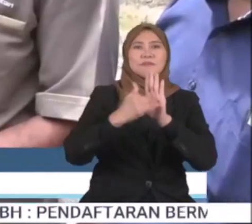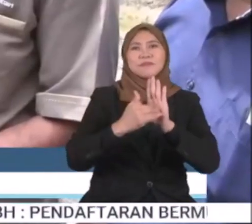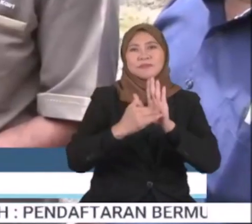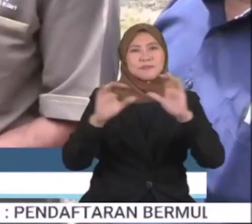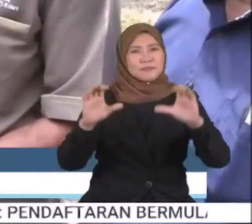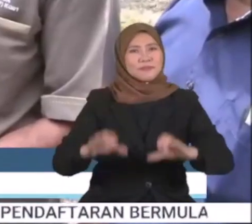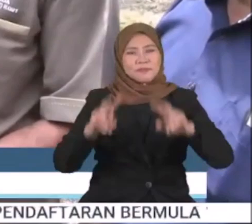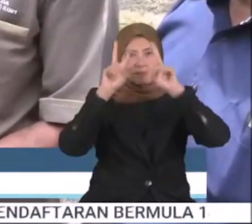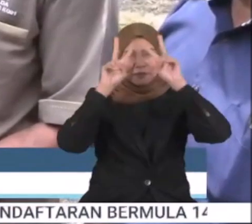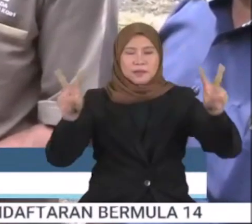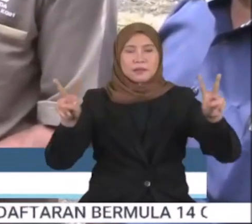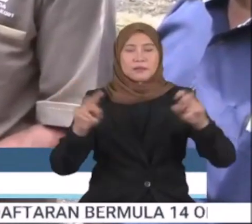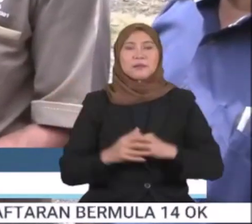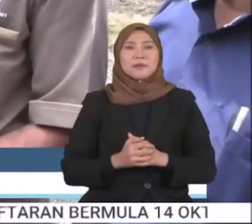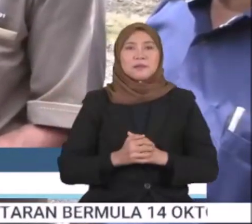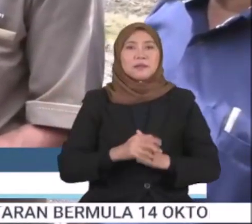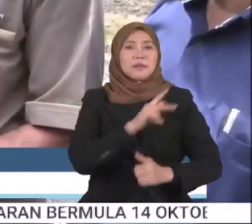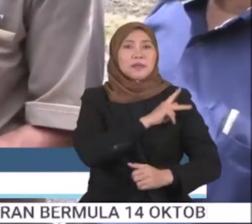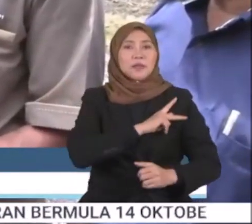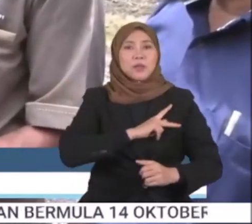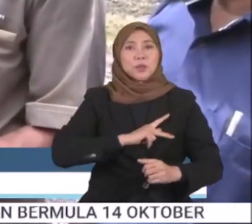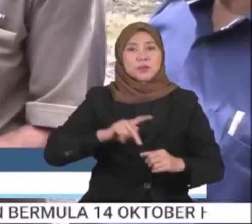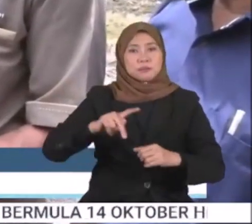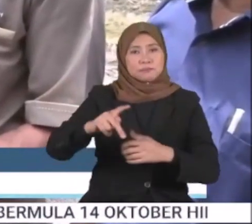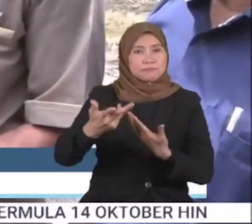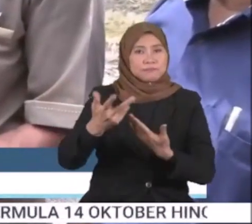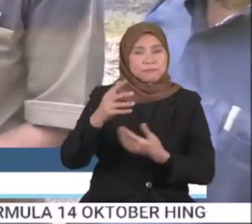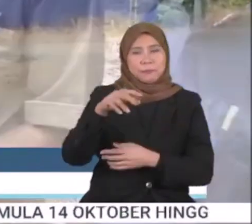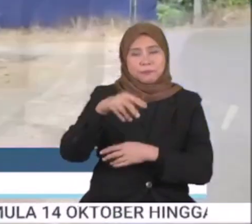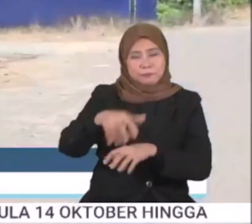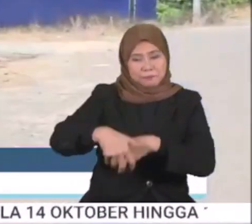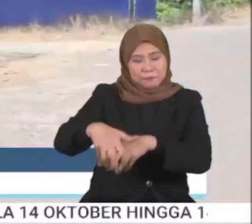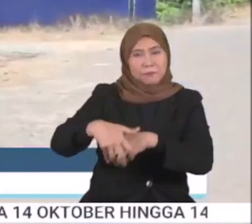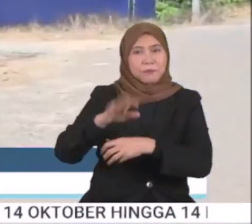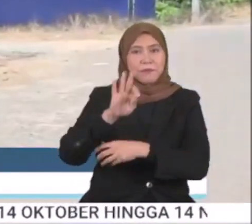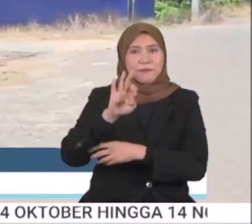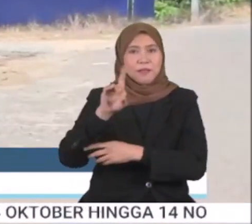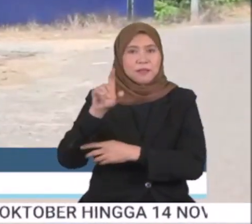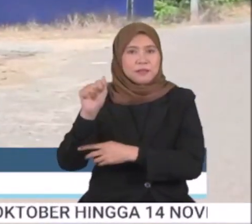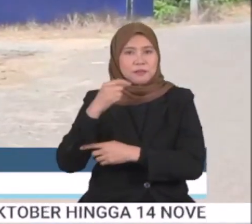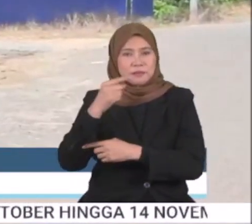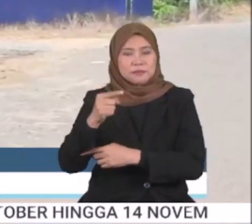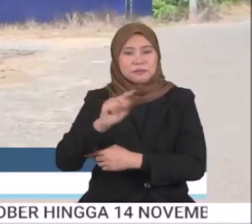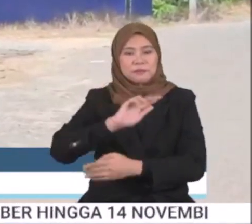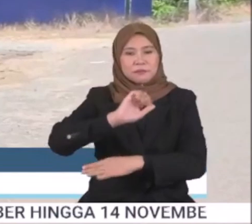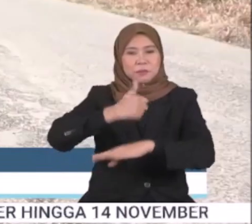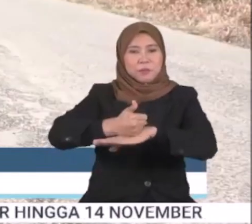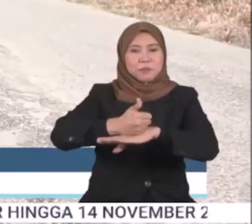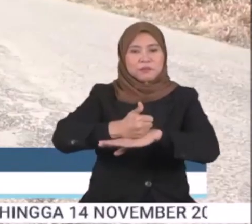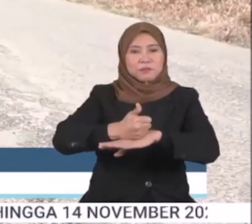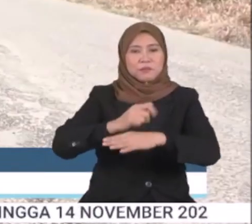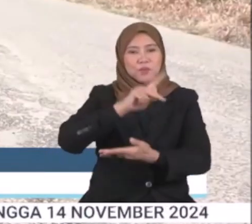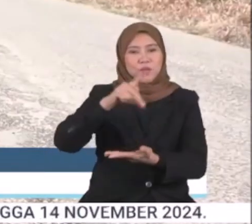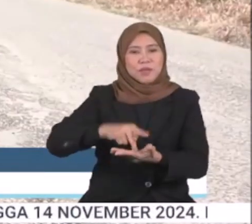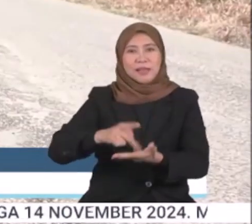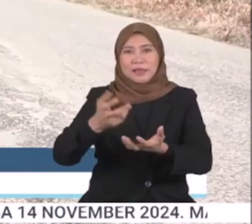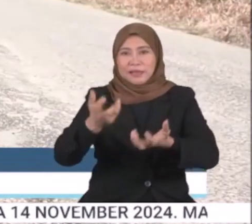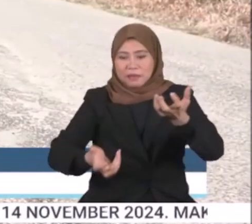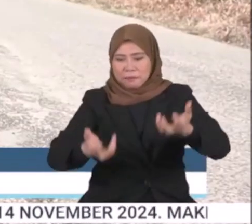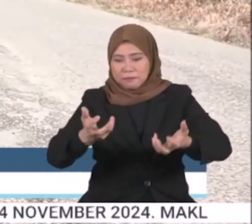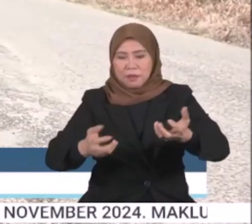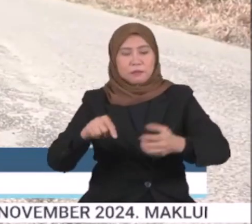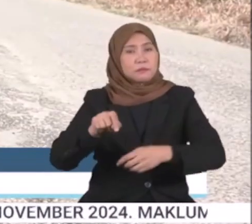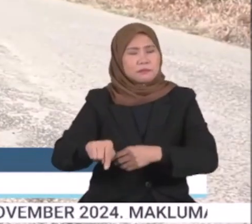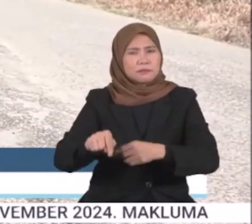aman ketua peneroka felda Kota gelangi 1 Abdul Rahman Abdul Ghani berkata pembinaan pusat timbang di situ menimbulkan